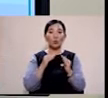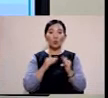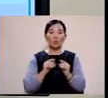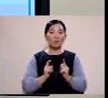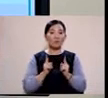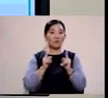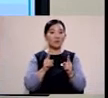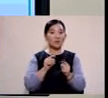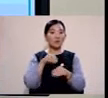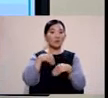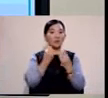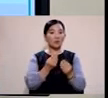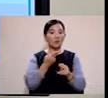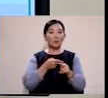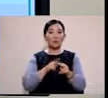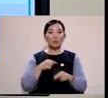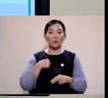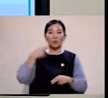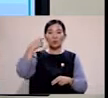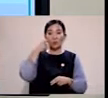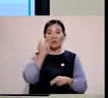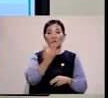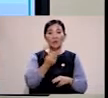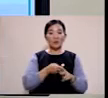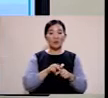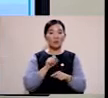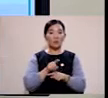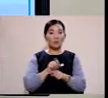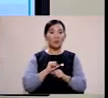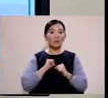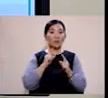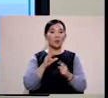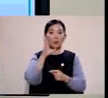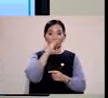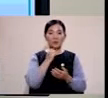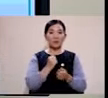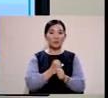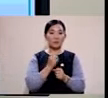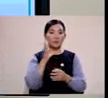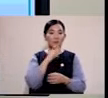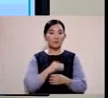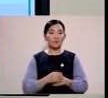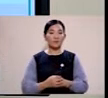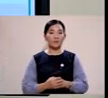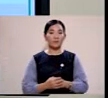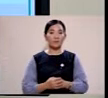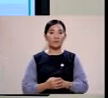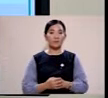sifatida beriladi. O'ylaymanki, siz bu topshiriqni mustaqil ravishda bajarasiz.